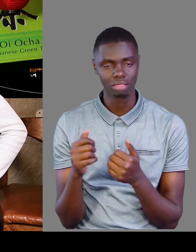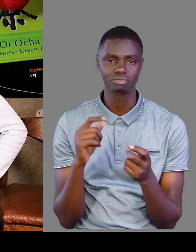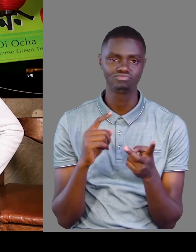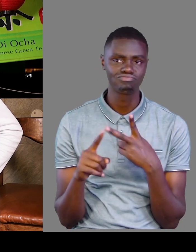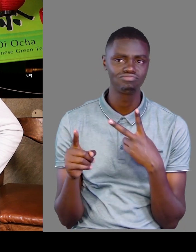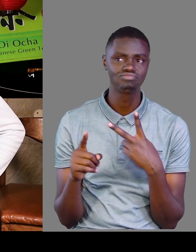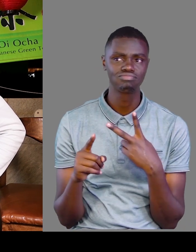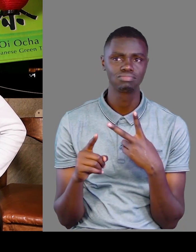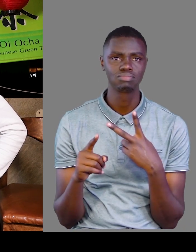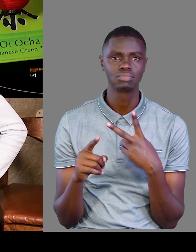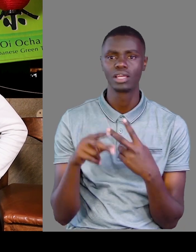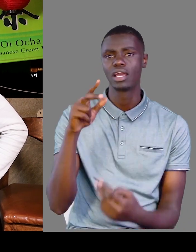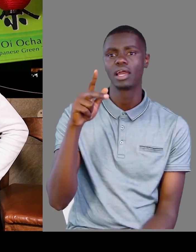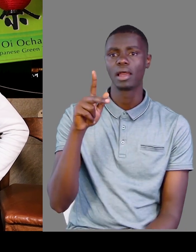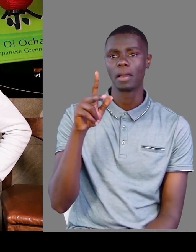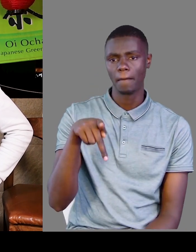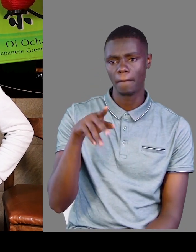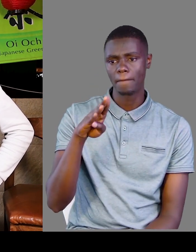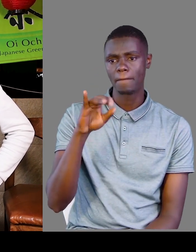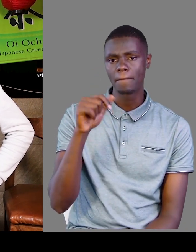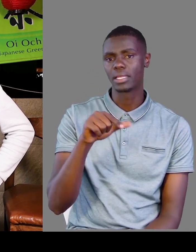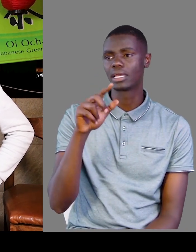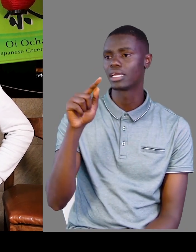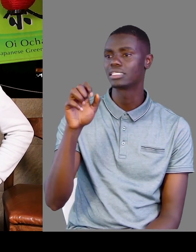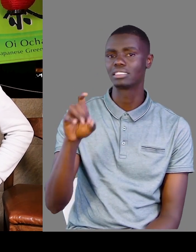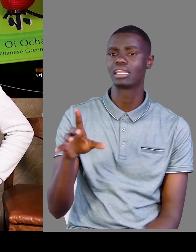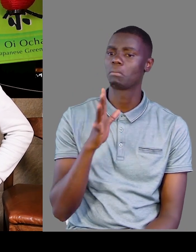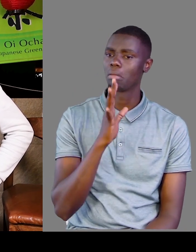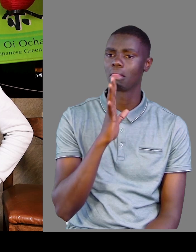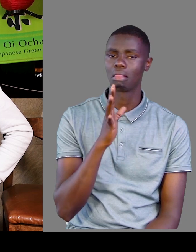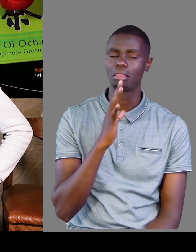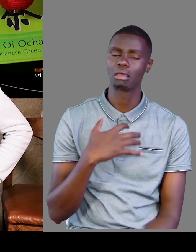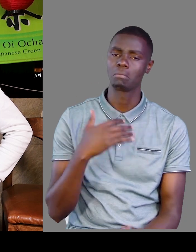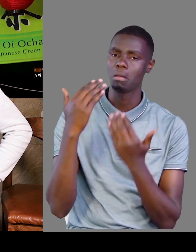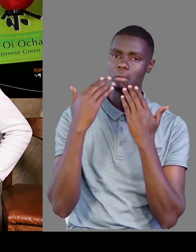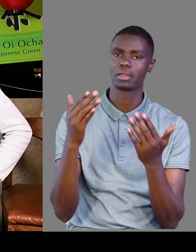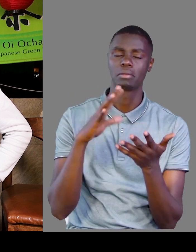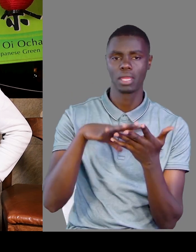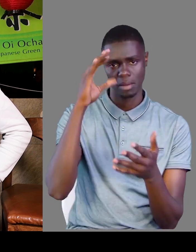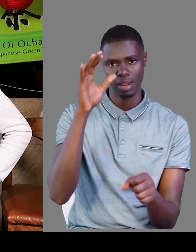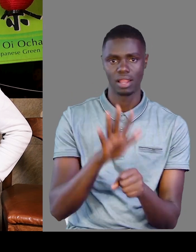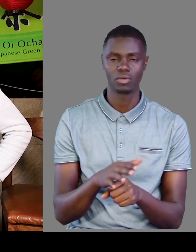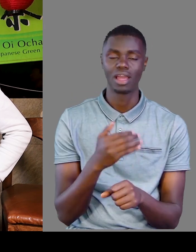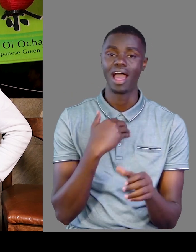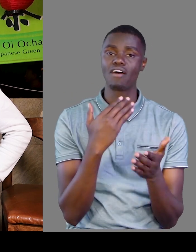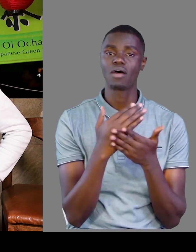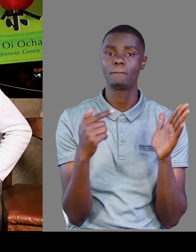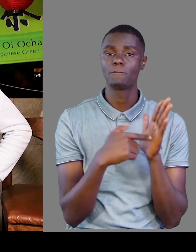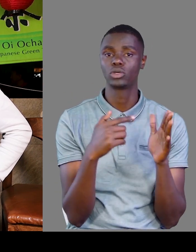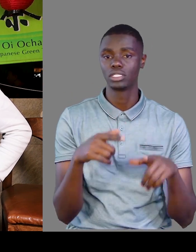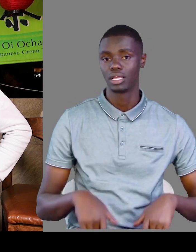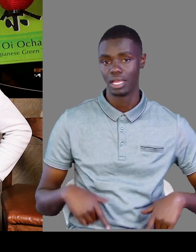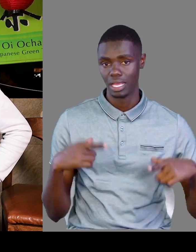everything. Vitu kina Big Tell wamebonga hapa imekuwa za maana sana. Kweli. Nimelearn sana kwa sababu pia mimi at a point in